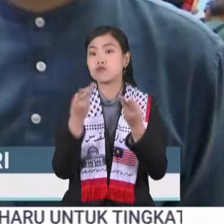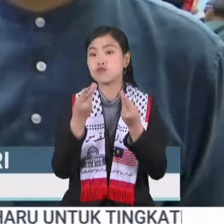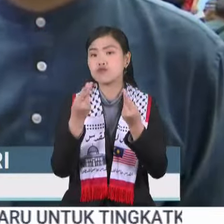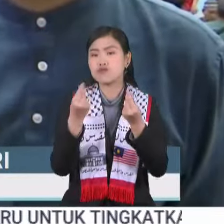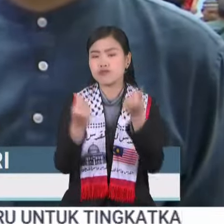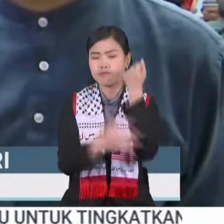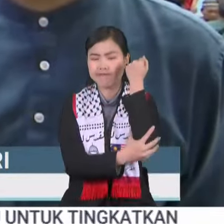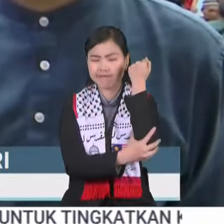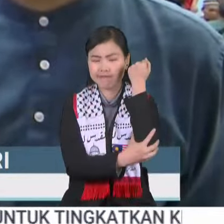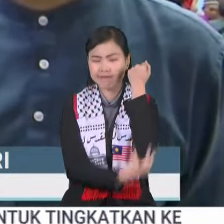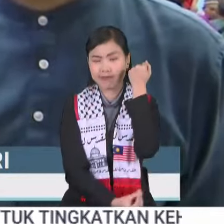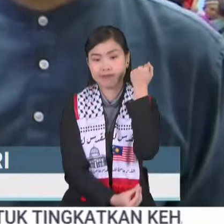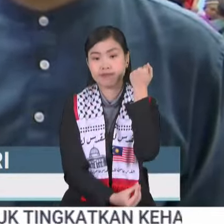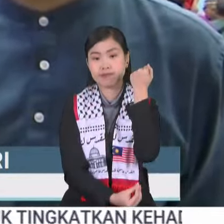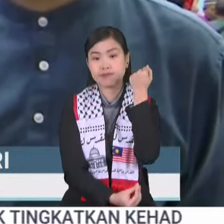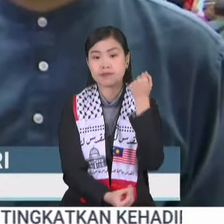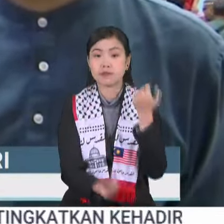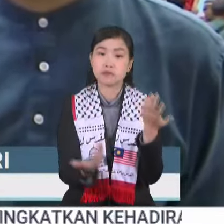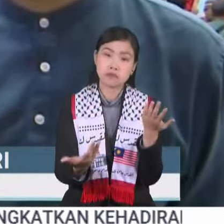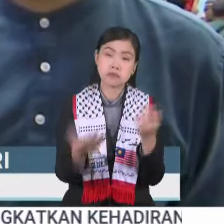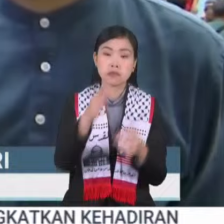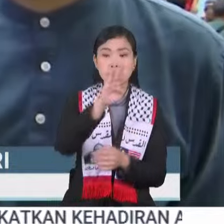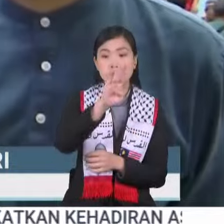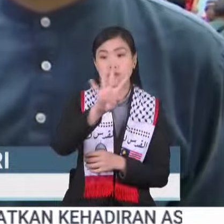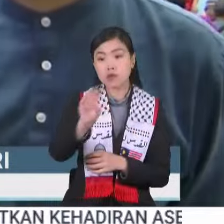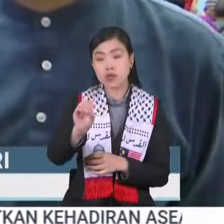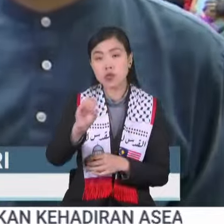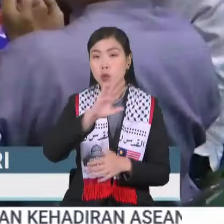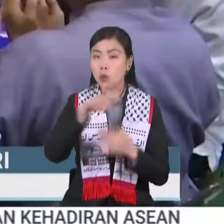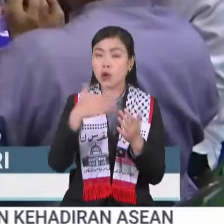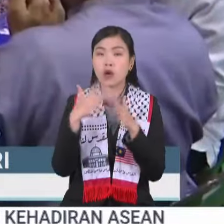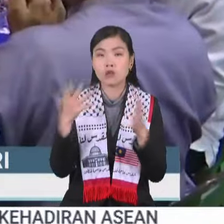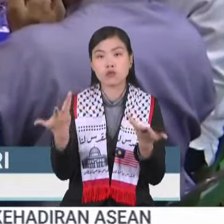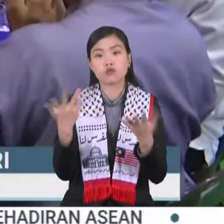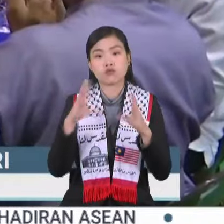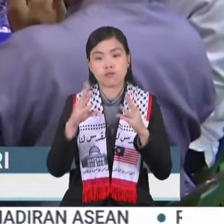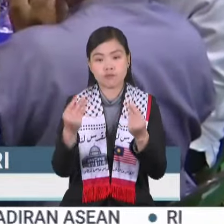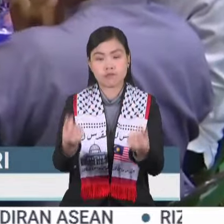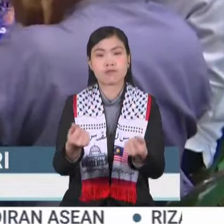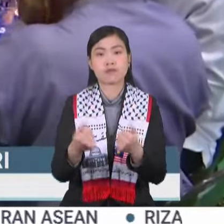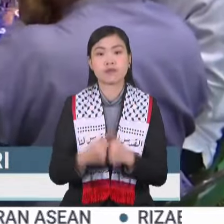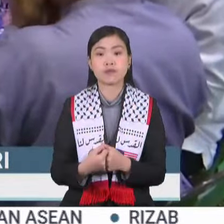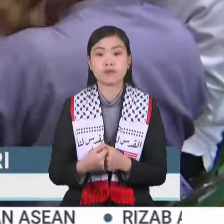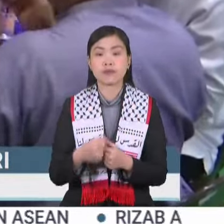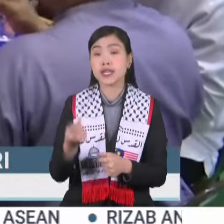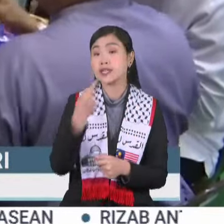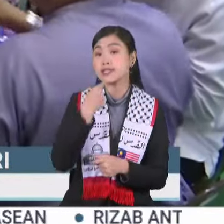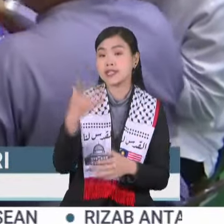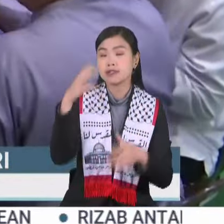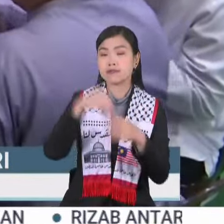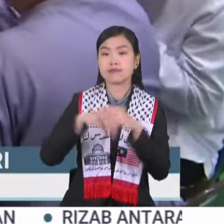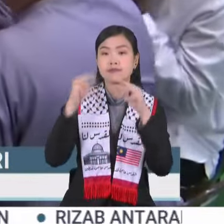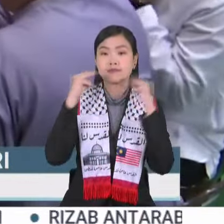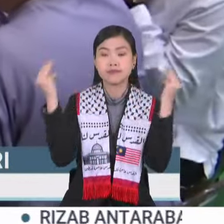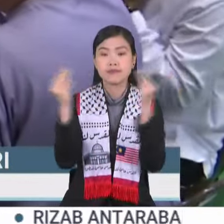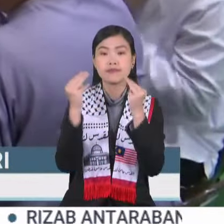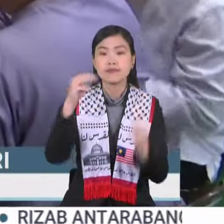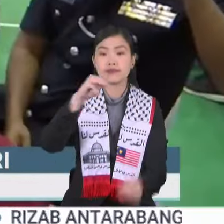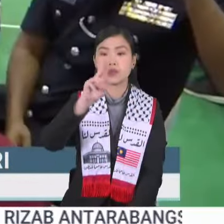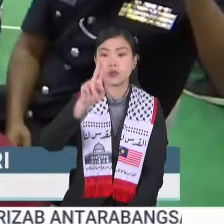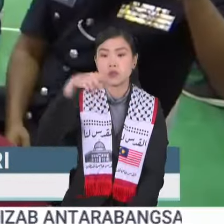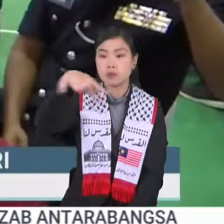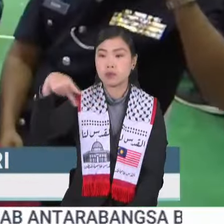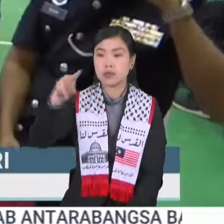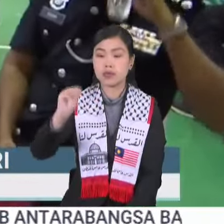miskin Tegar miskin B40 beliau ditem media dalam Majlis berbuka puasa uppm jabatan ketua